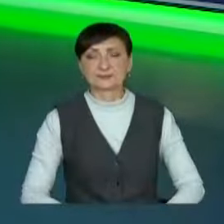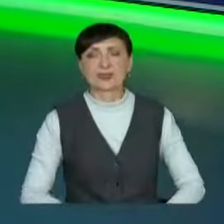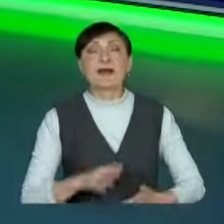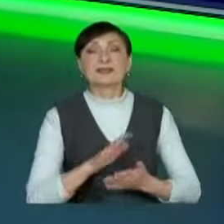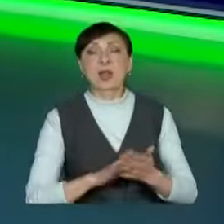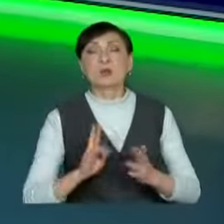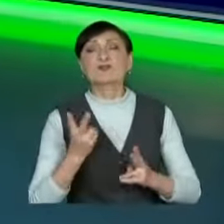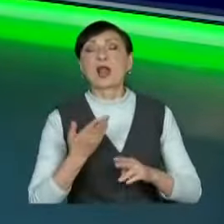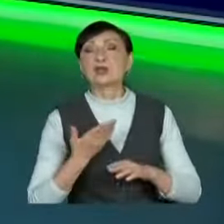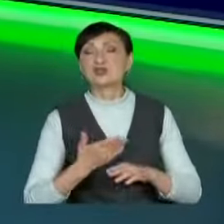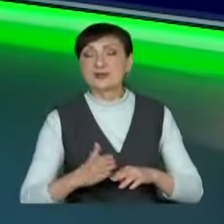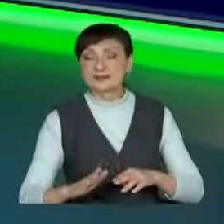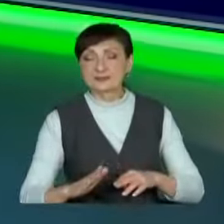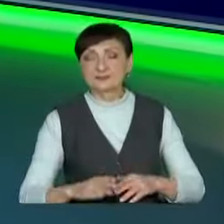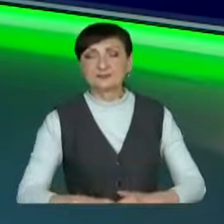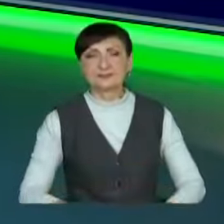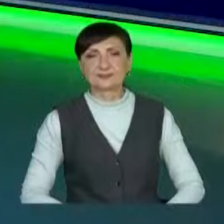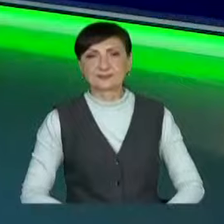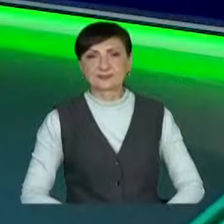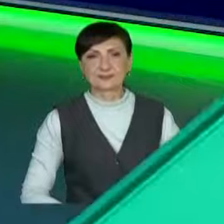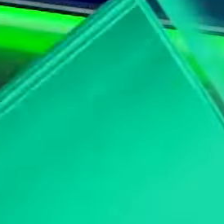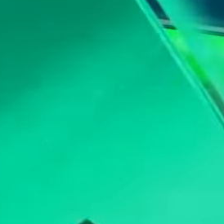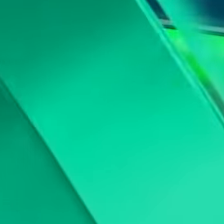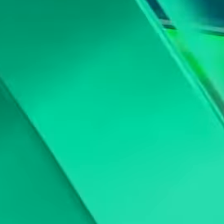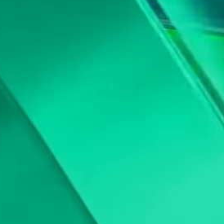Далее смотрите, что вас ждет во второй части выпуска.